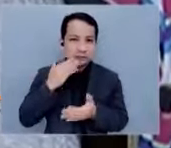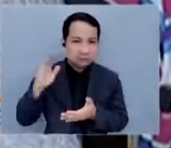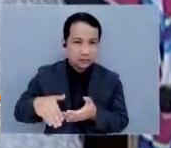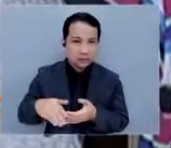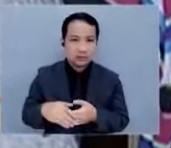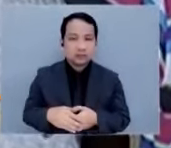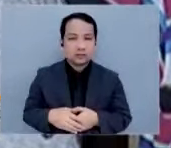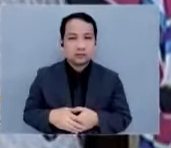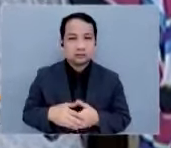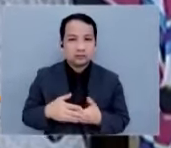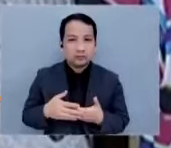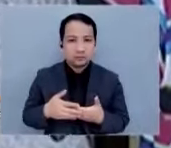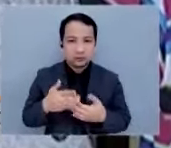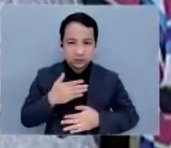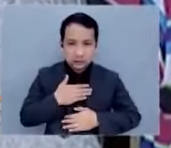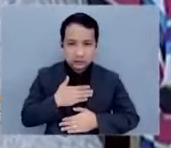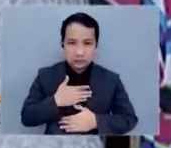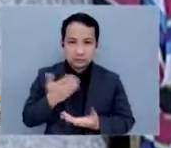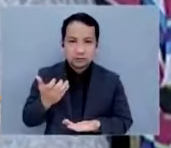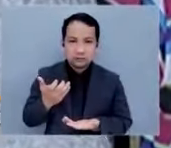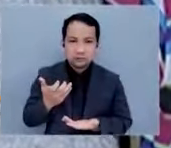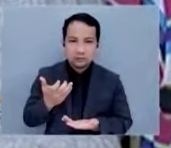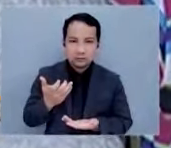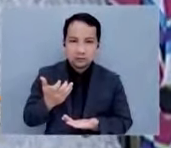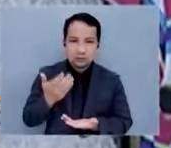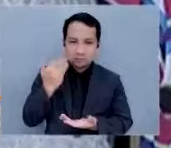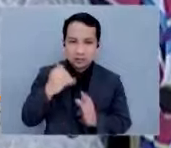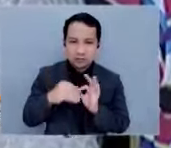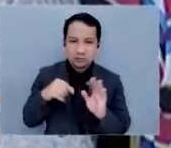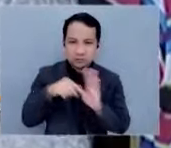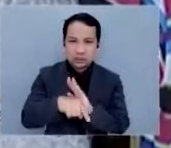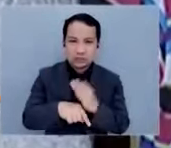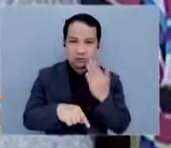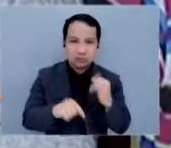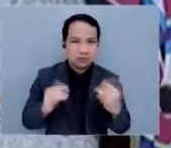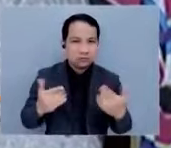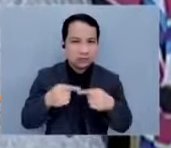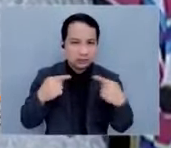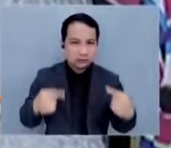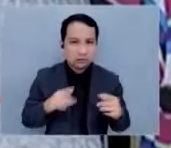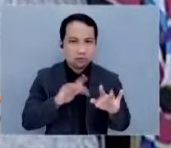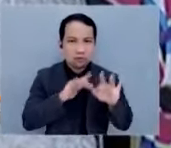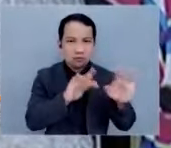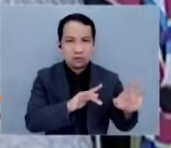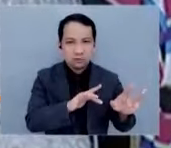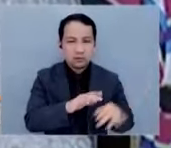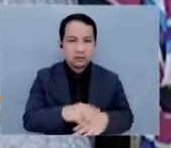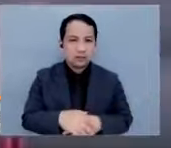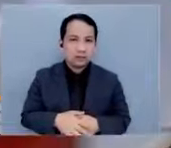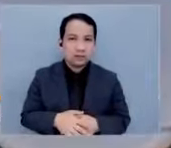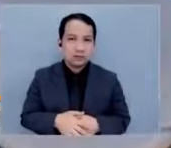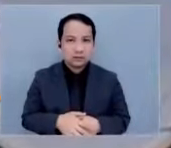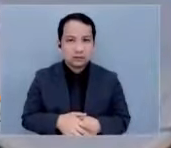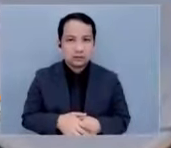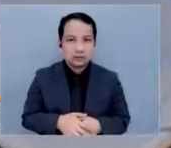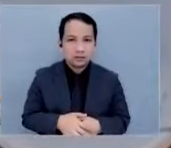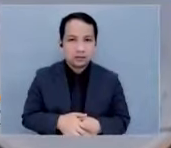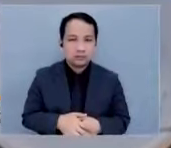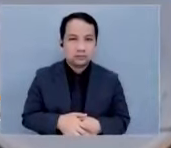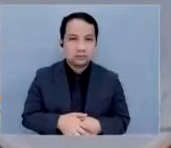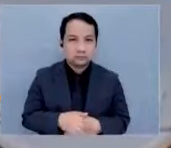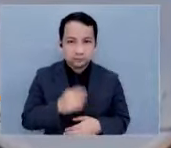mama, lingaw-lingaw raw tanong dia sa daplin-daplin. Patay ni mo ang uwi kalaban-laban. Patuloy